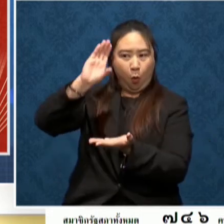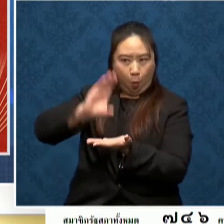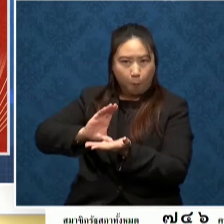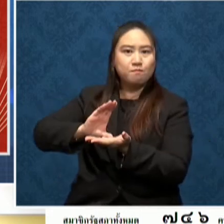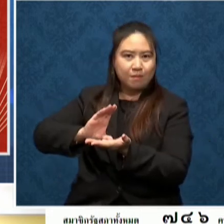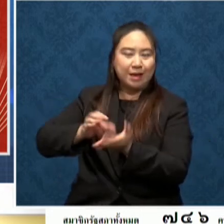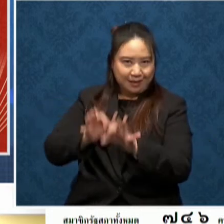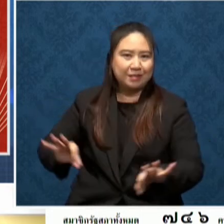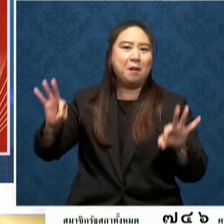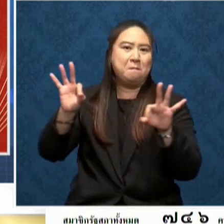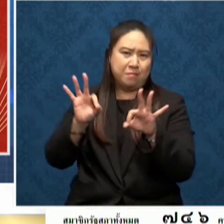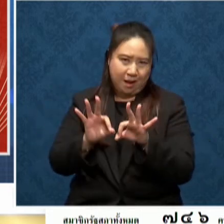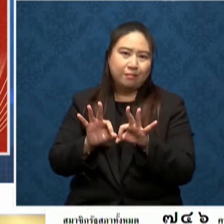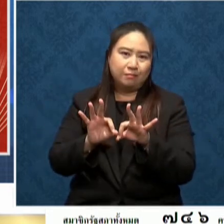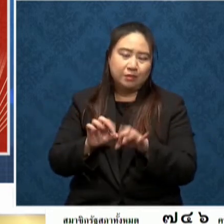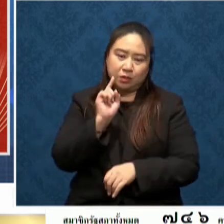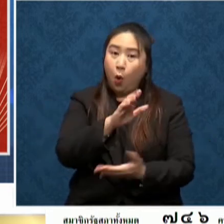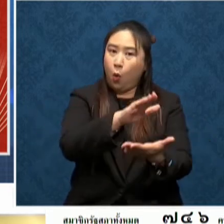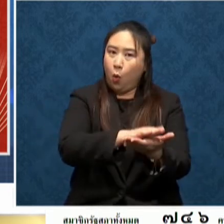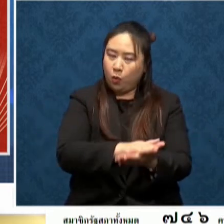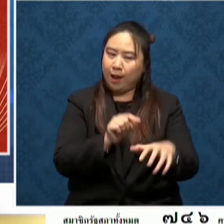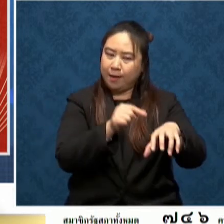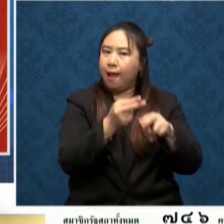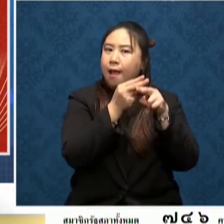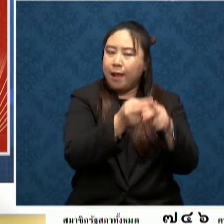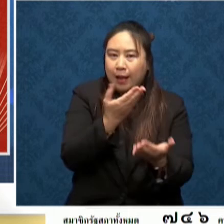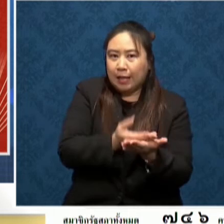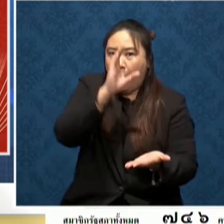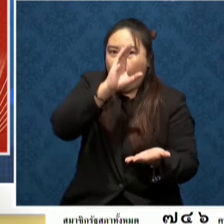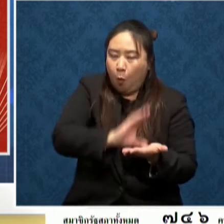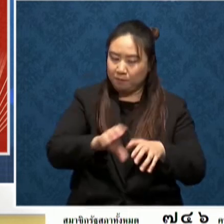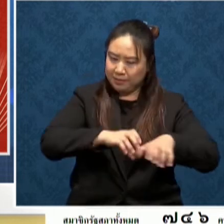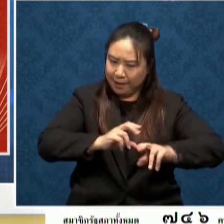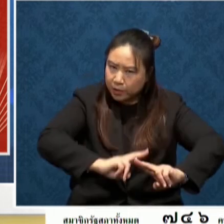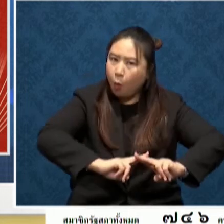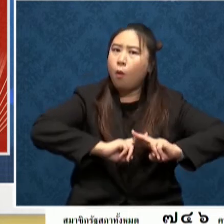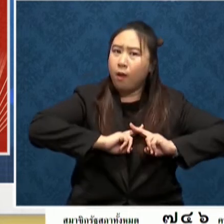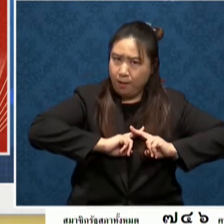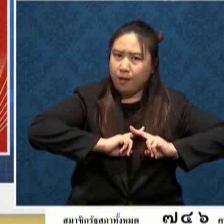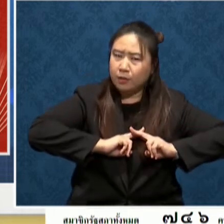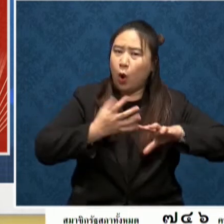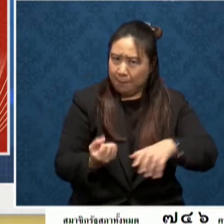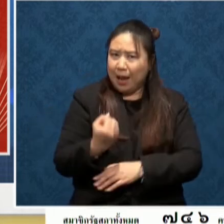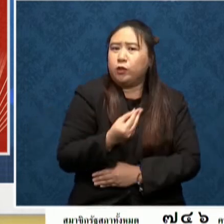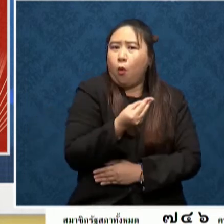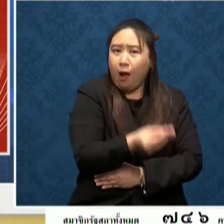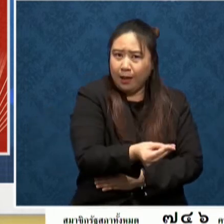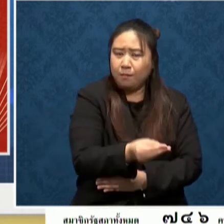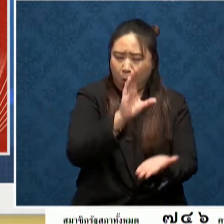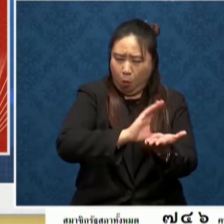tท่านองตSo, use the programมแล้ ม ทำให้